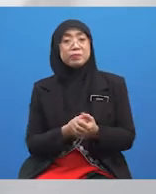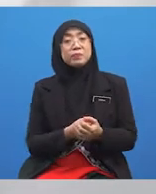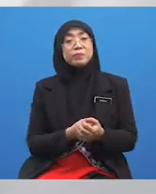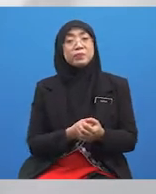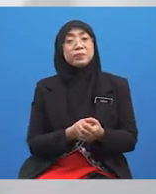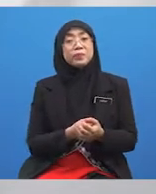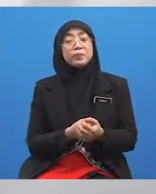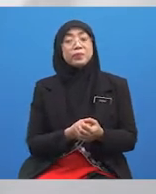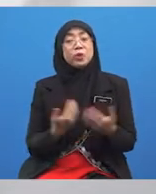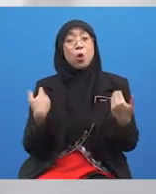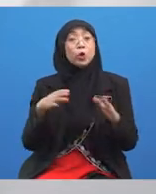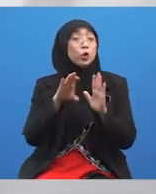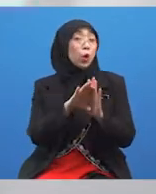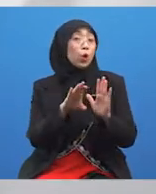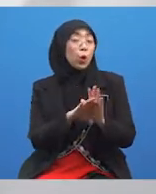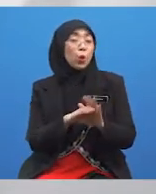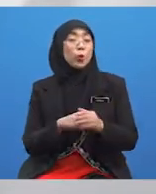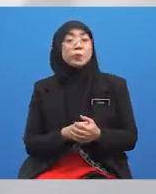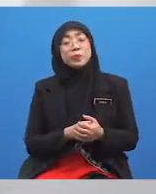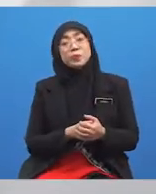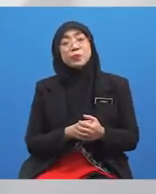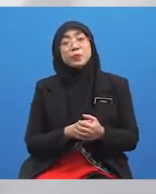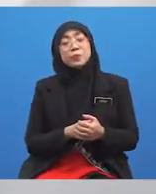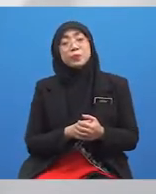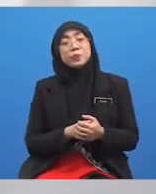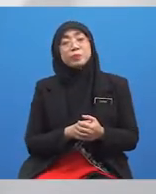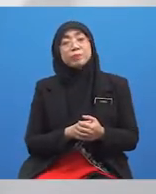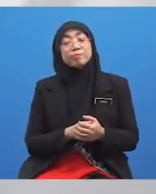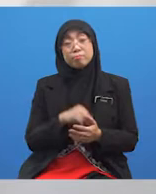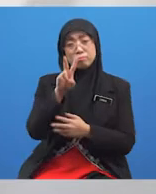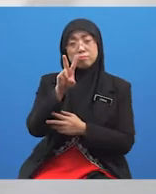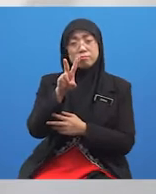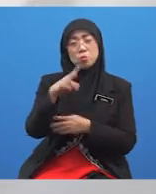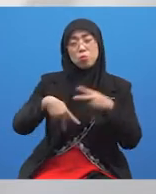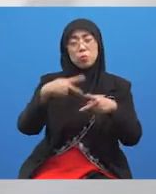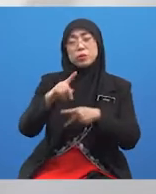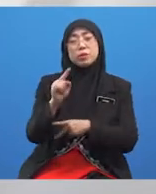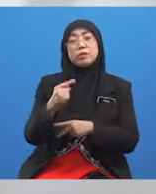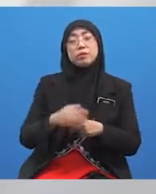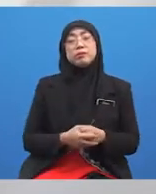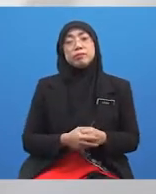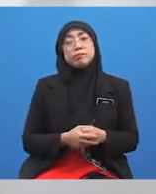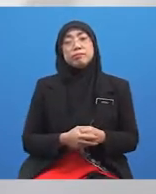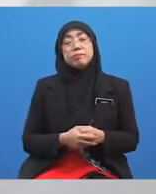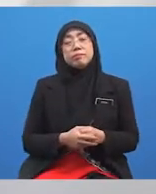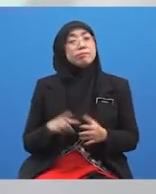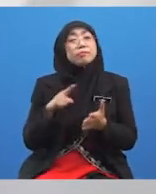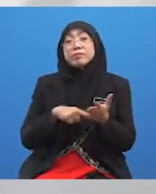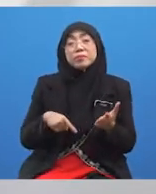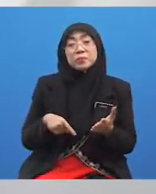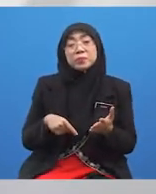fakta, huraian dan contoh. Lihat soalan. Dua proses pembelian produk industri iaitu dua